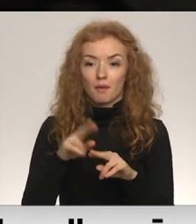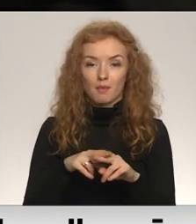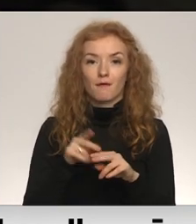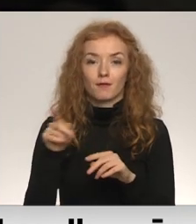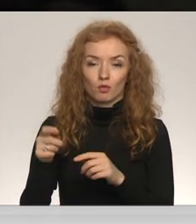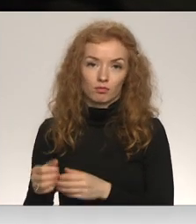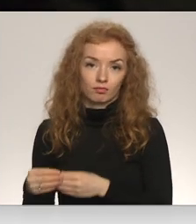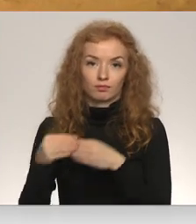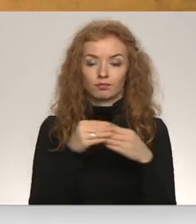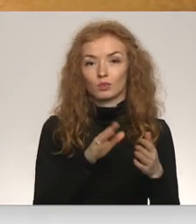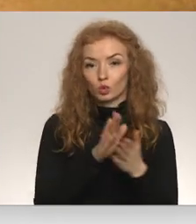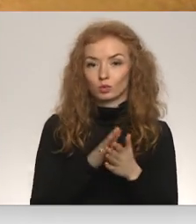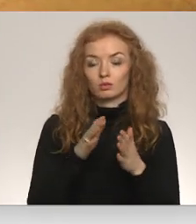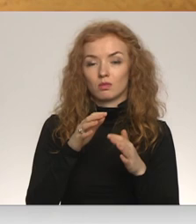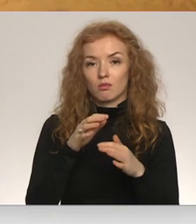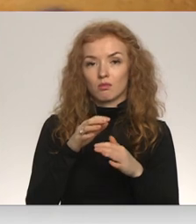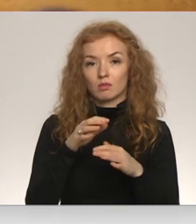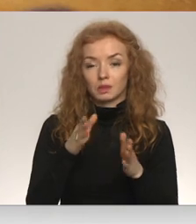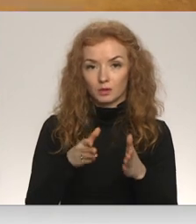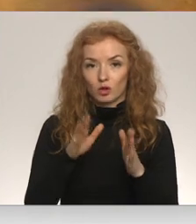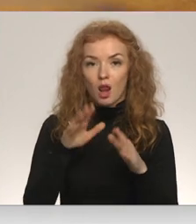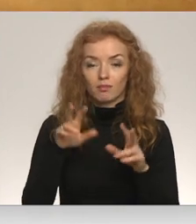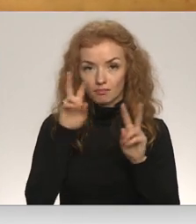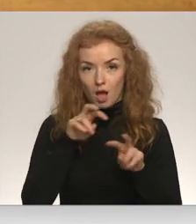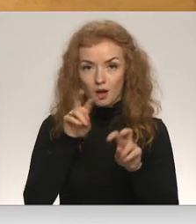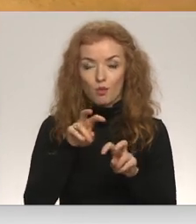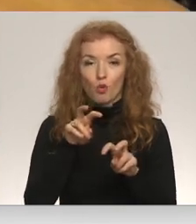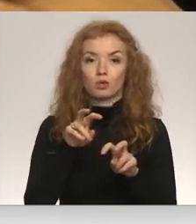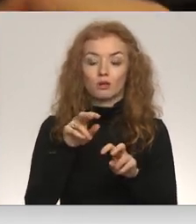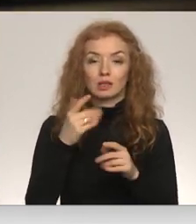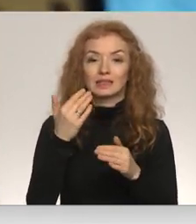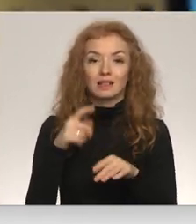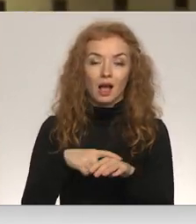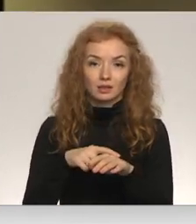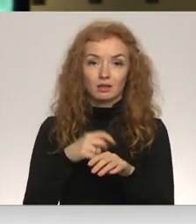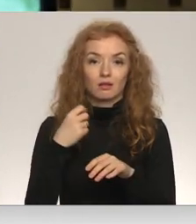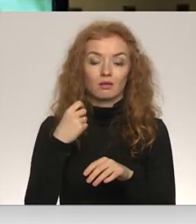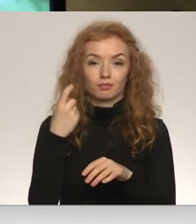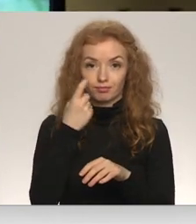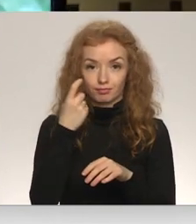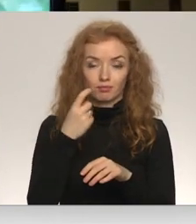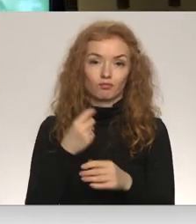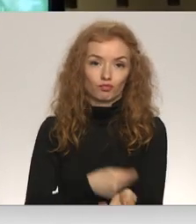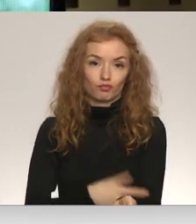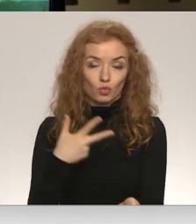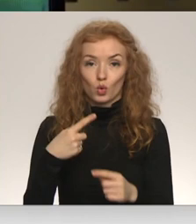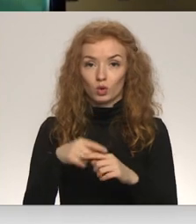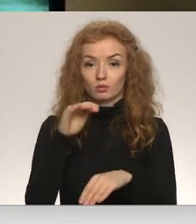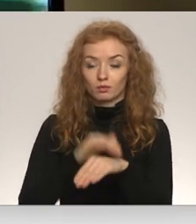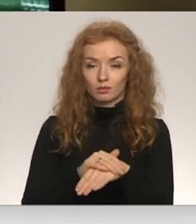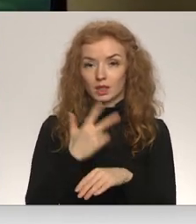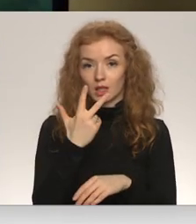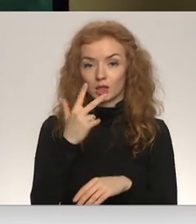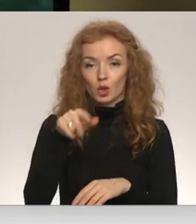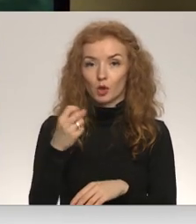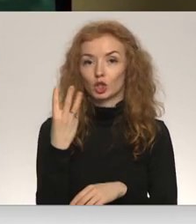tika nogaidāts uz ārstniecības iestādi, lai veiktu alkohola koncentrācijas noteikšanu asinīs, un slimnīcā viņam konstatēja